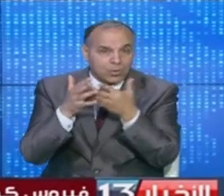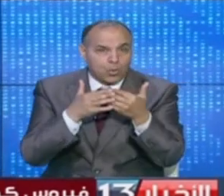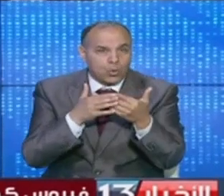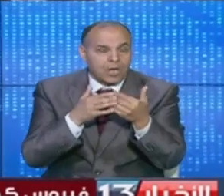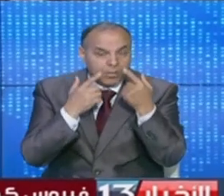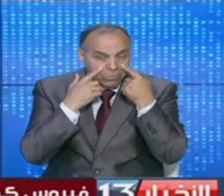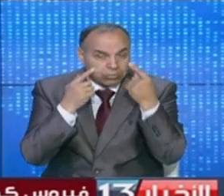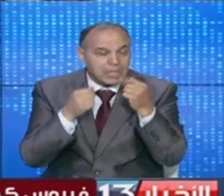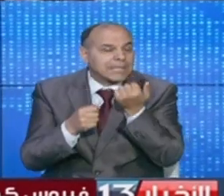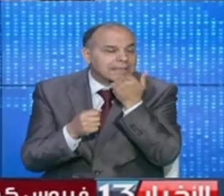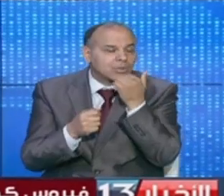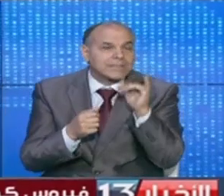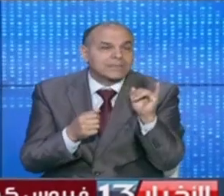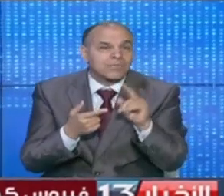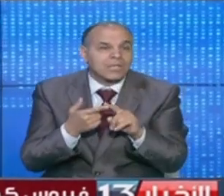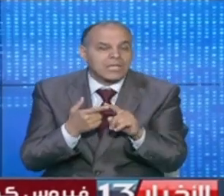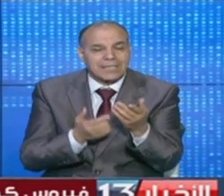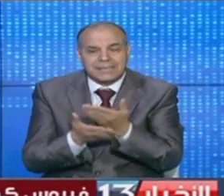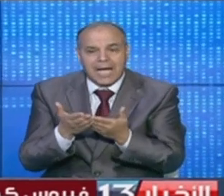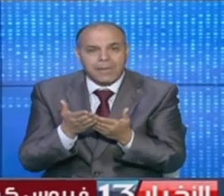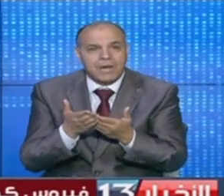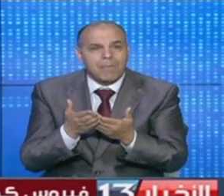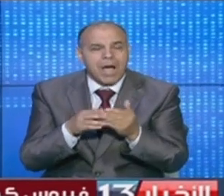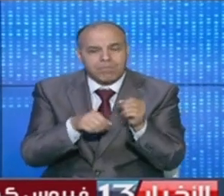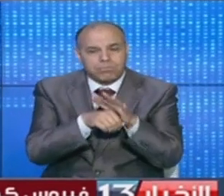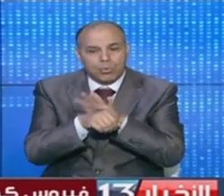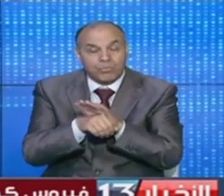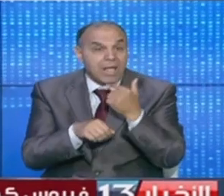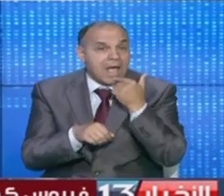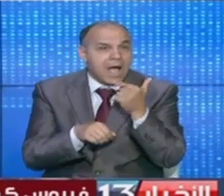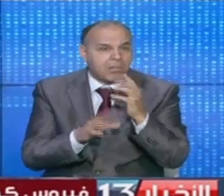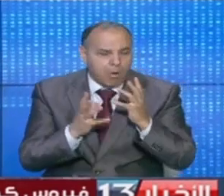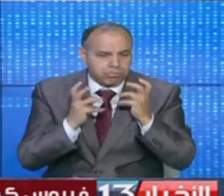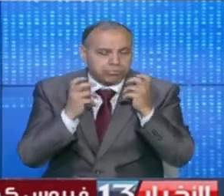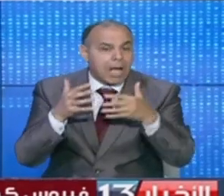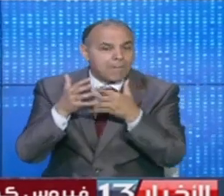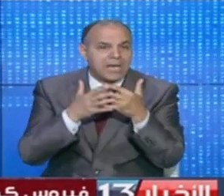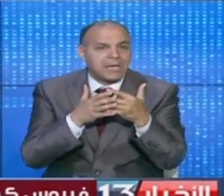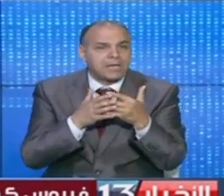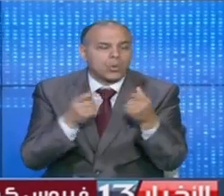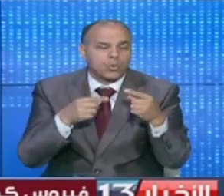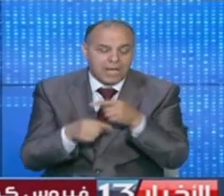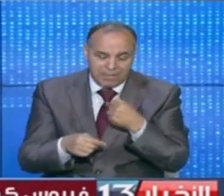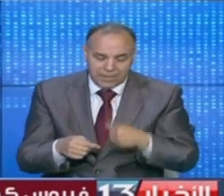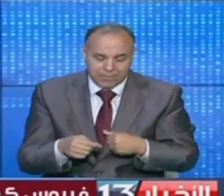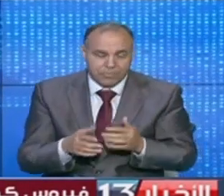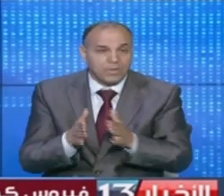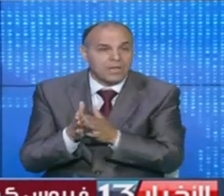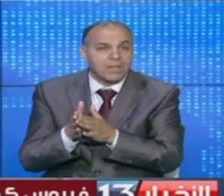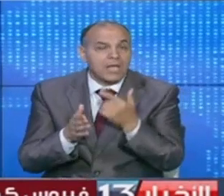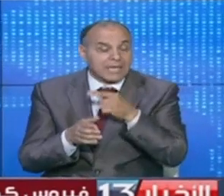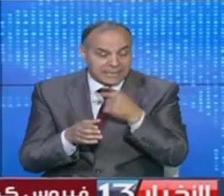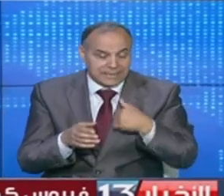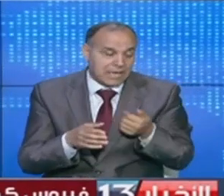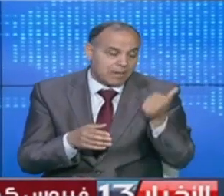الانتباه عن الاخطاء التي ارتكبها في تعامله مع الجائحه وتوجيه غضب الامريكيين ومن جانبها جددت في الصين